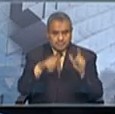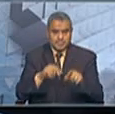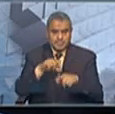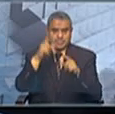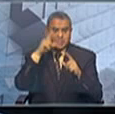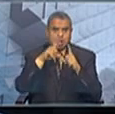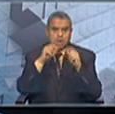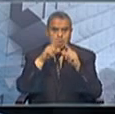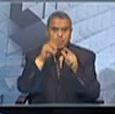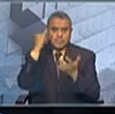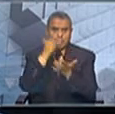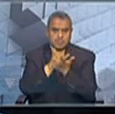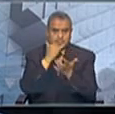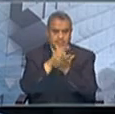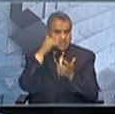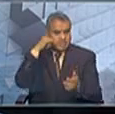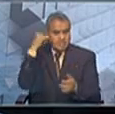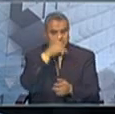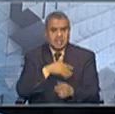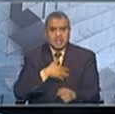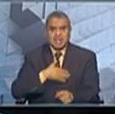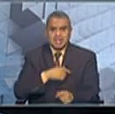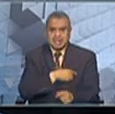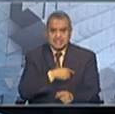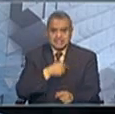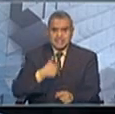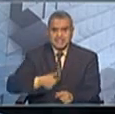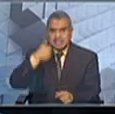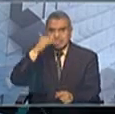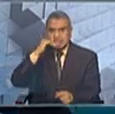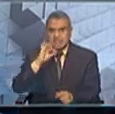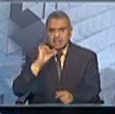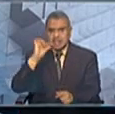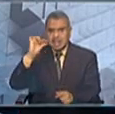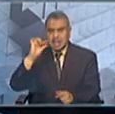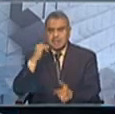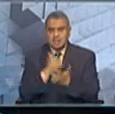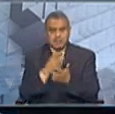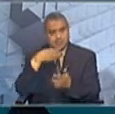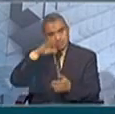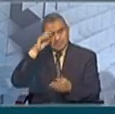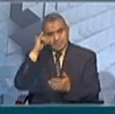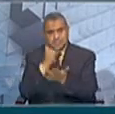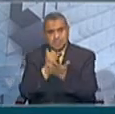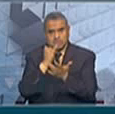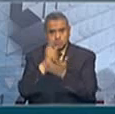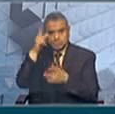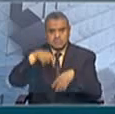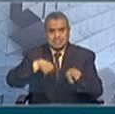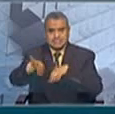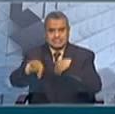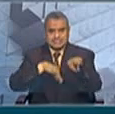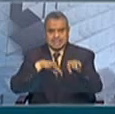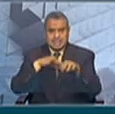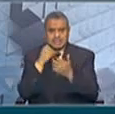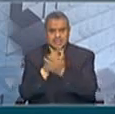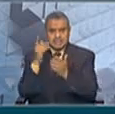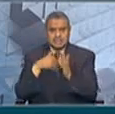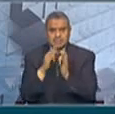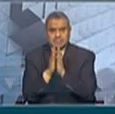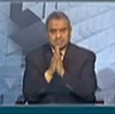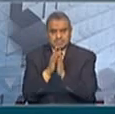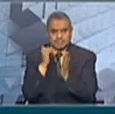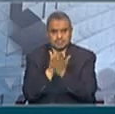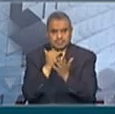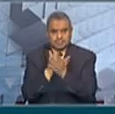اللبنانية بيروت السيد أحمد عز الدين المحلل السياسي. سيد أحمد أرحب بك، ويعني اعتذار لم